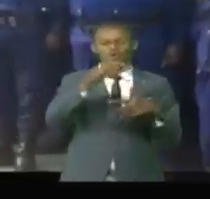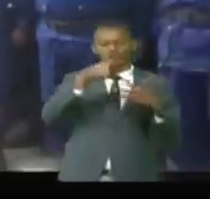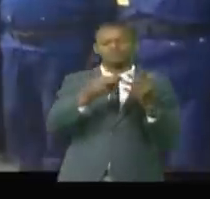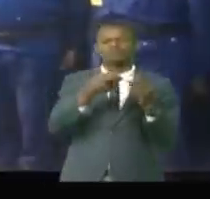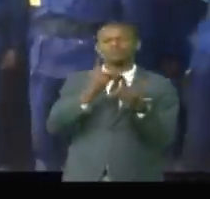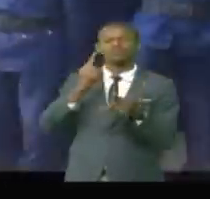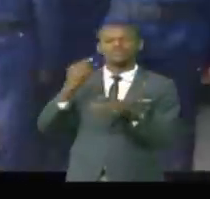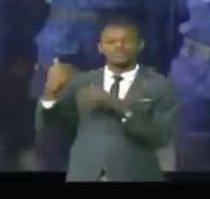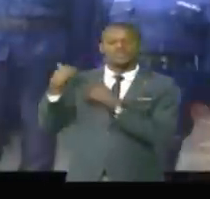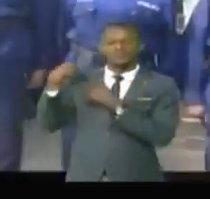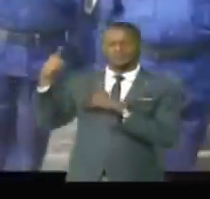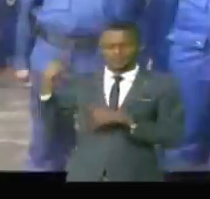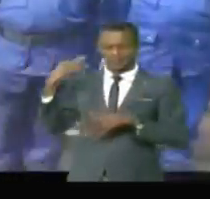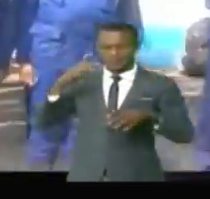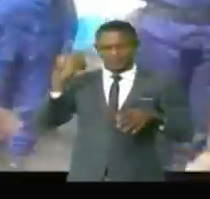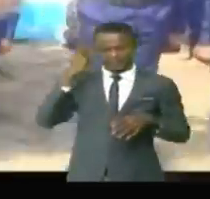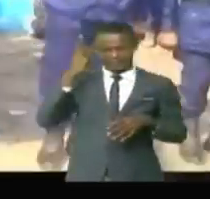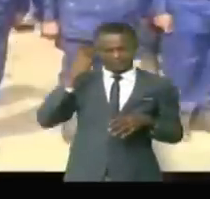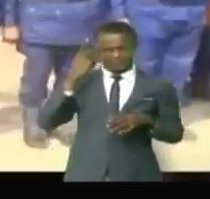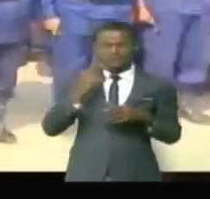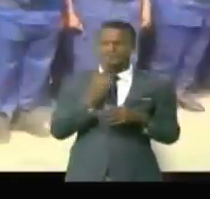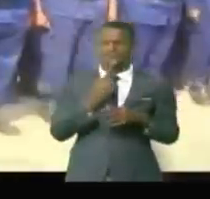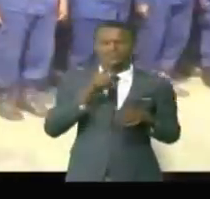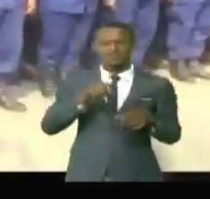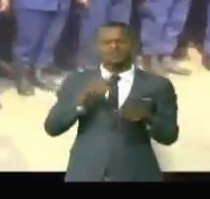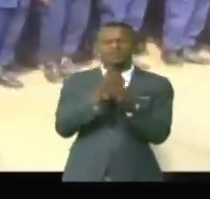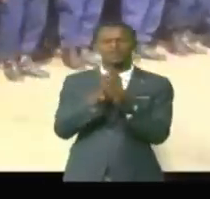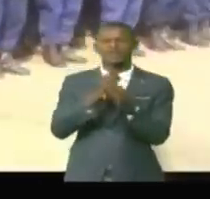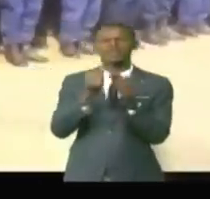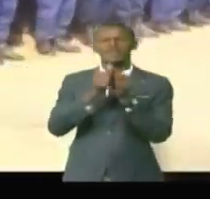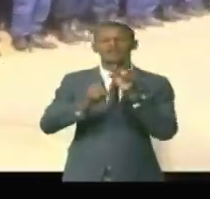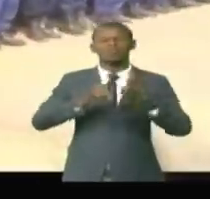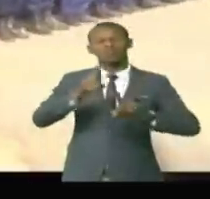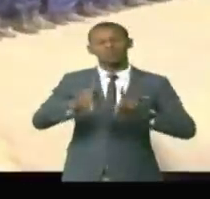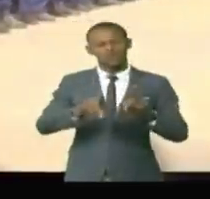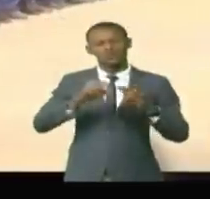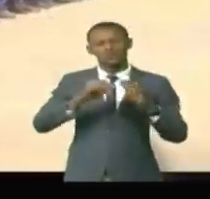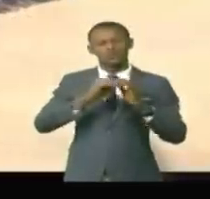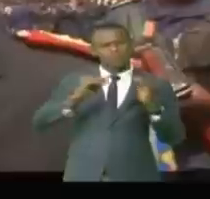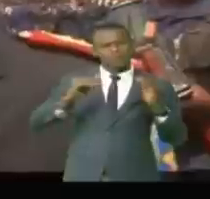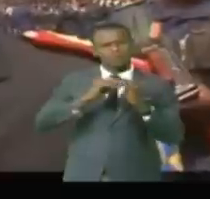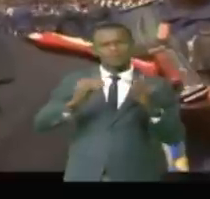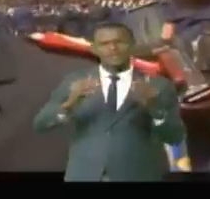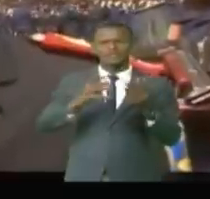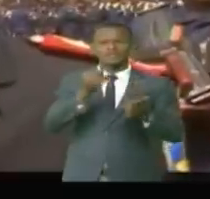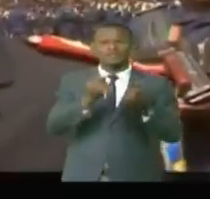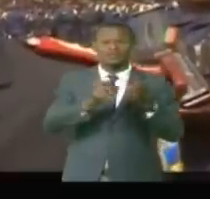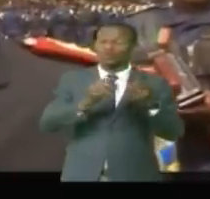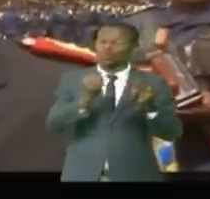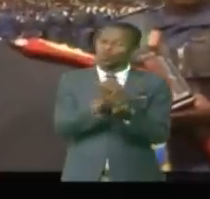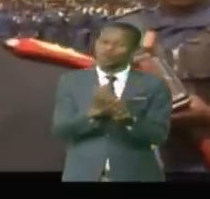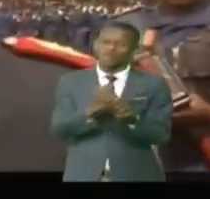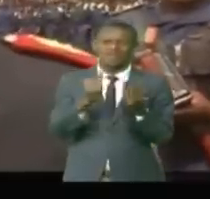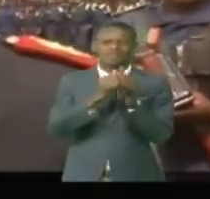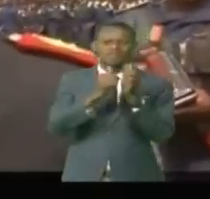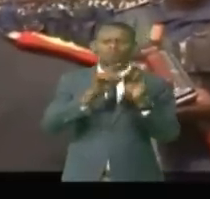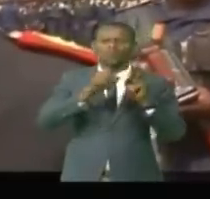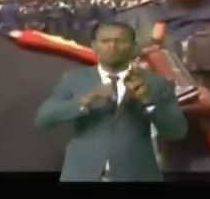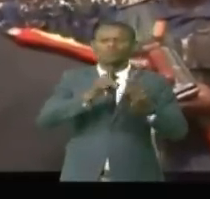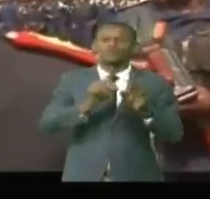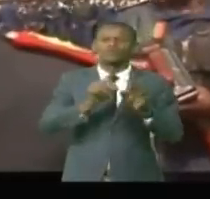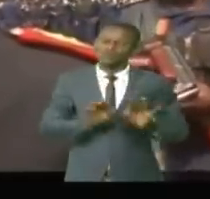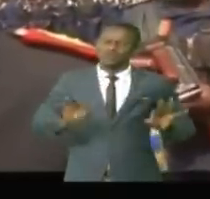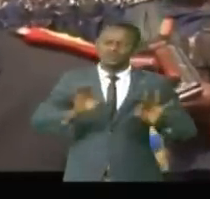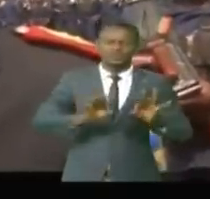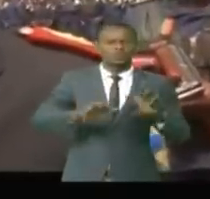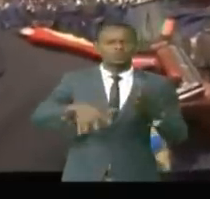autres, travailler bien avec la population. La population, c'est la nôtre. Ils doivent travailler en collaboration avec la population. Sans collaboration avec la population, la police travaillerait à la veclette.